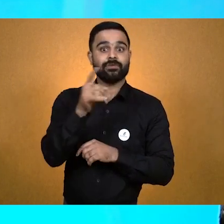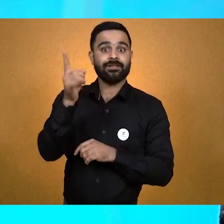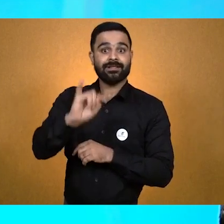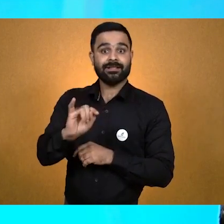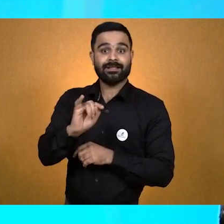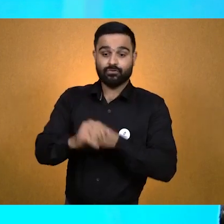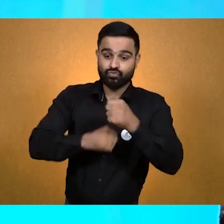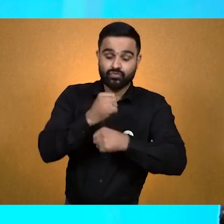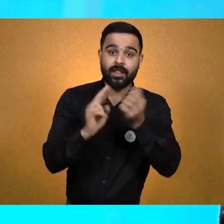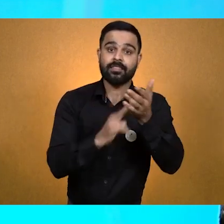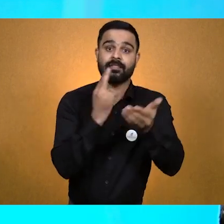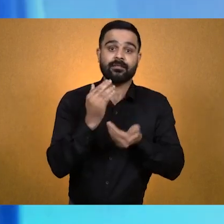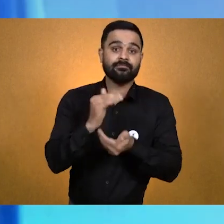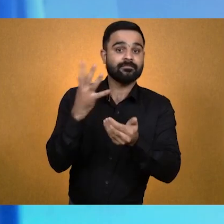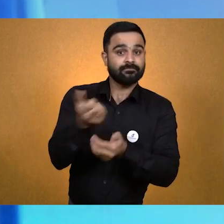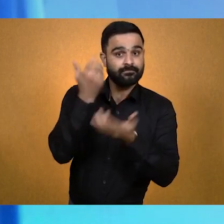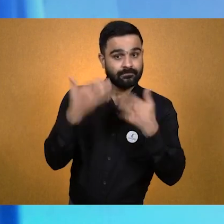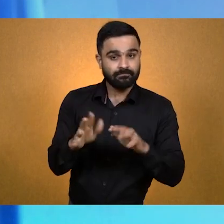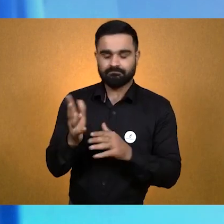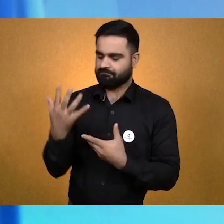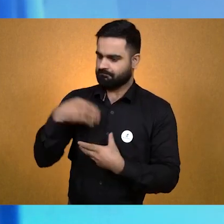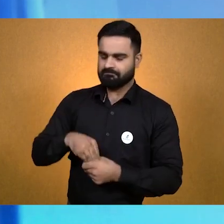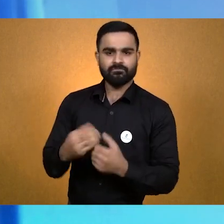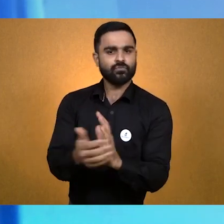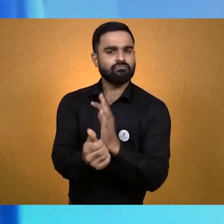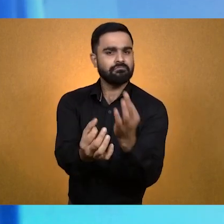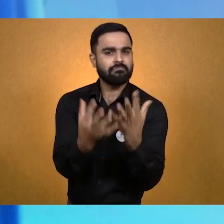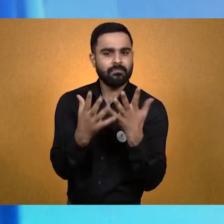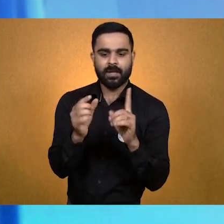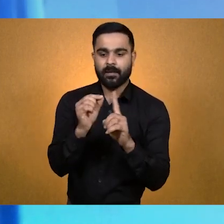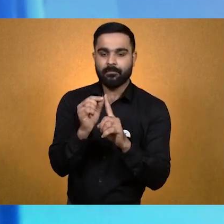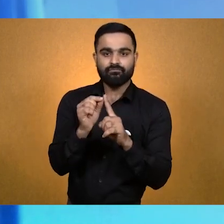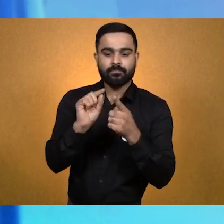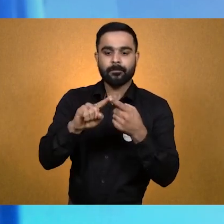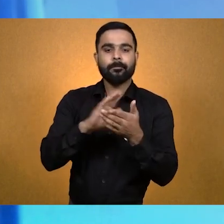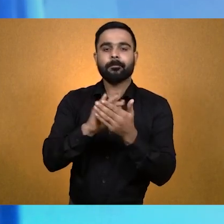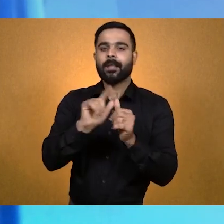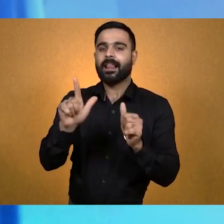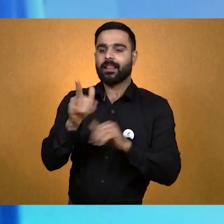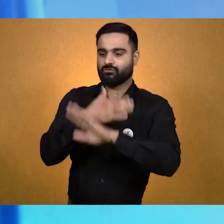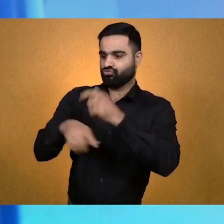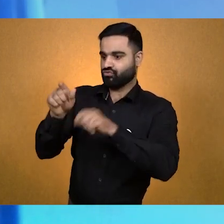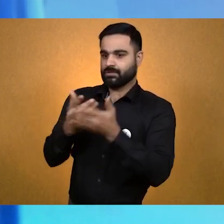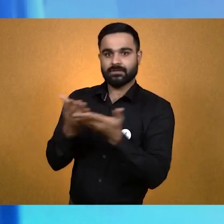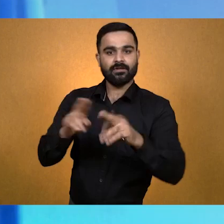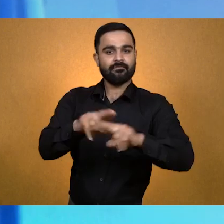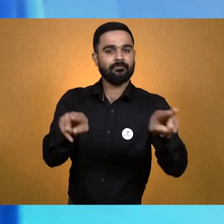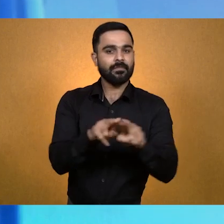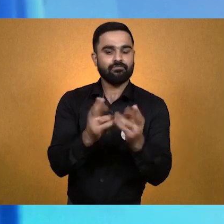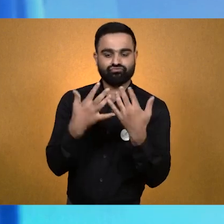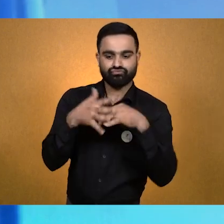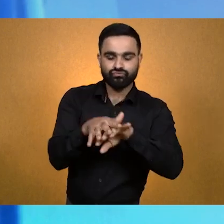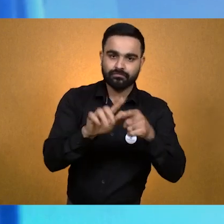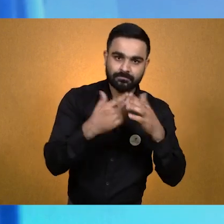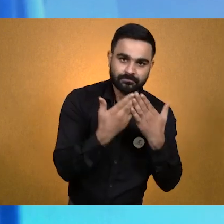Khel Protsahan Puraskar mila. उनकी स्टेस फॉर एबिलिटी पहल दिव्यांगों और उनके परिवारों को समावेशी